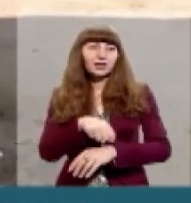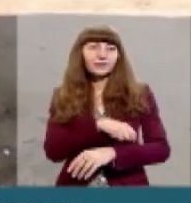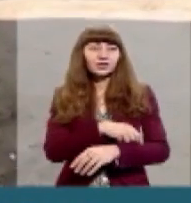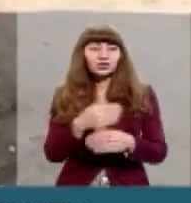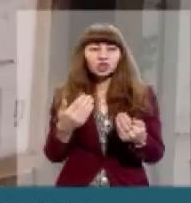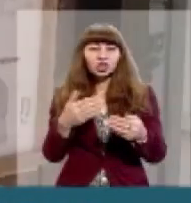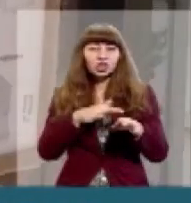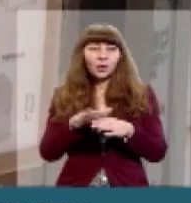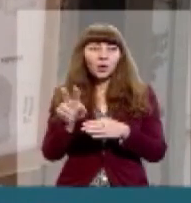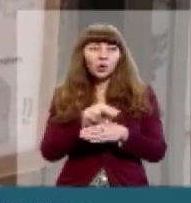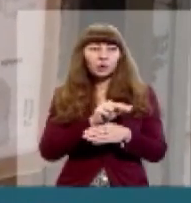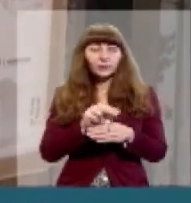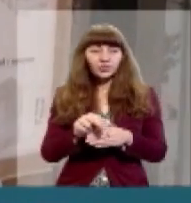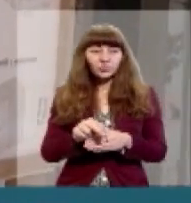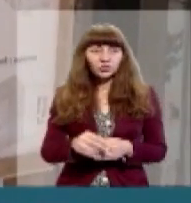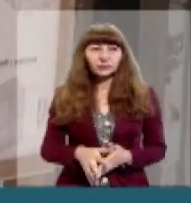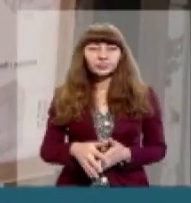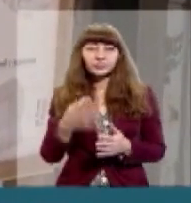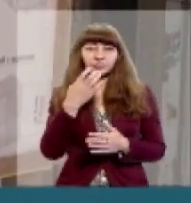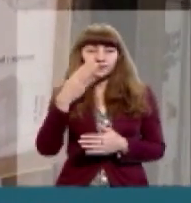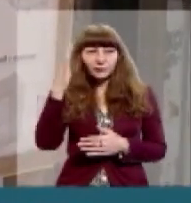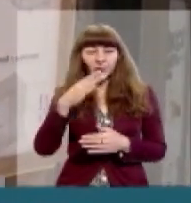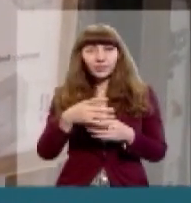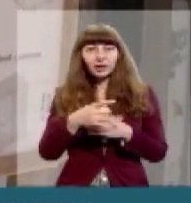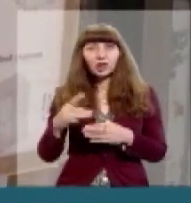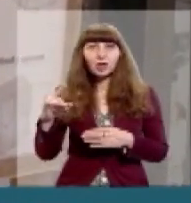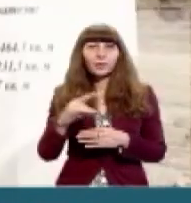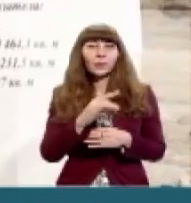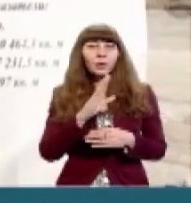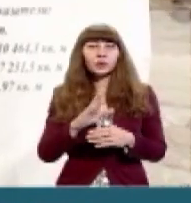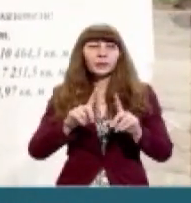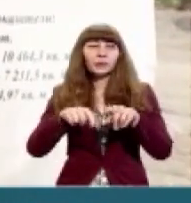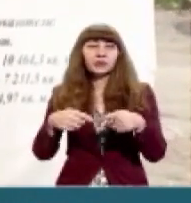шақырымы күрделі жөндеуден өтуде. Сол себепті де Әуежай шағын ауданына